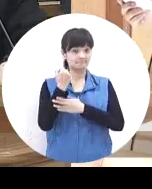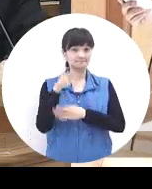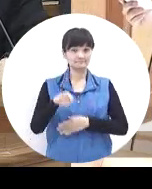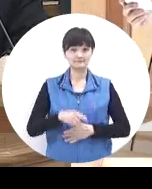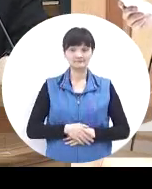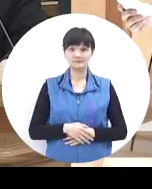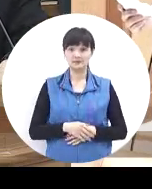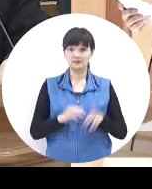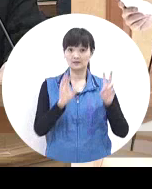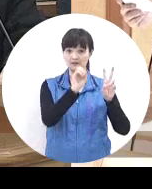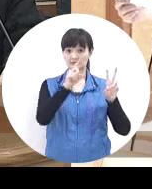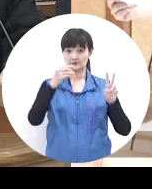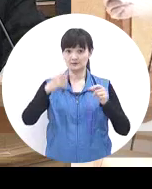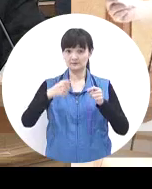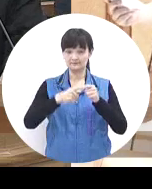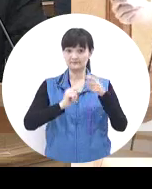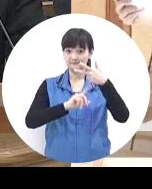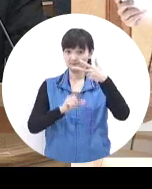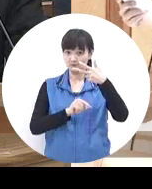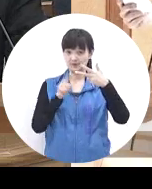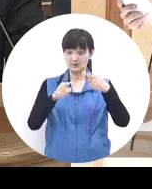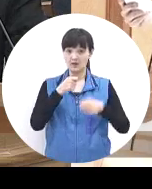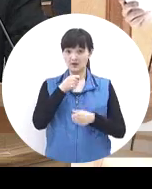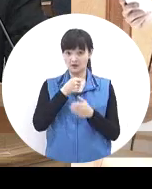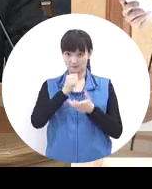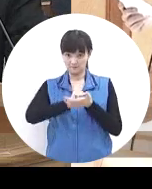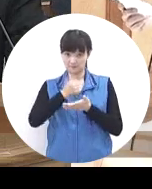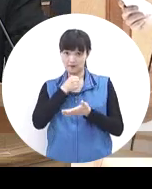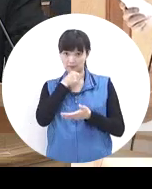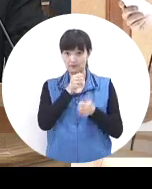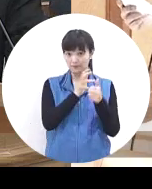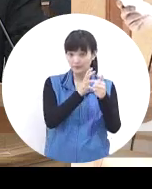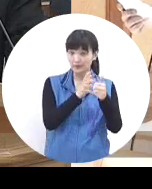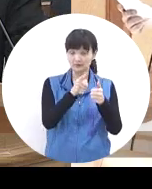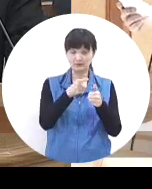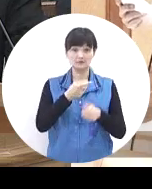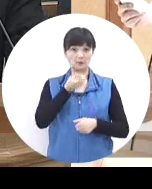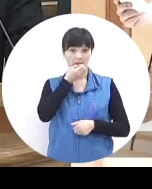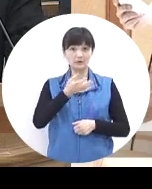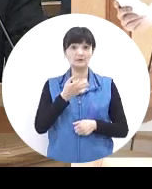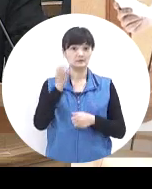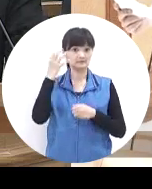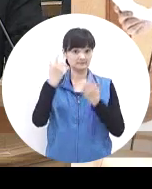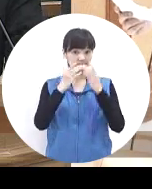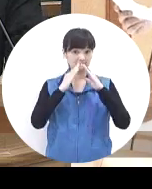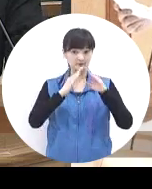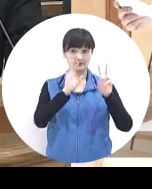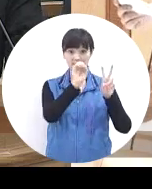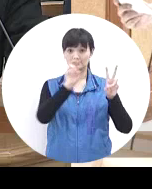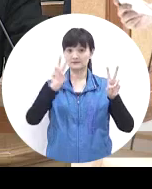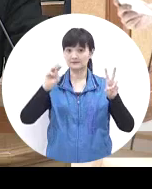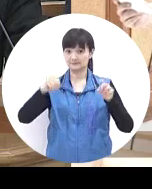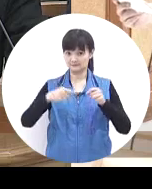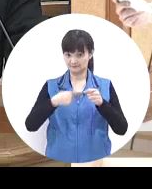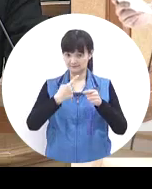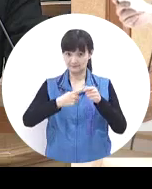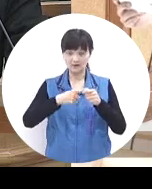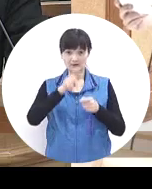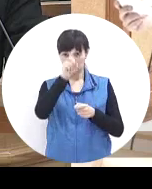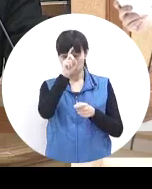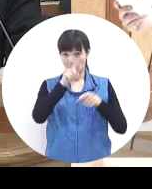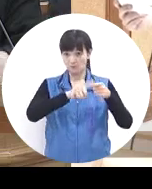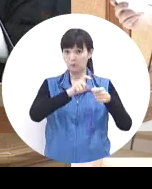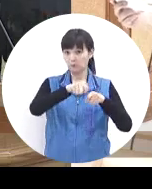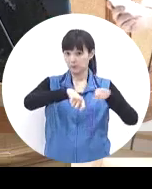在2019年7月，您在媒体专访的时候提出新北市2030的愿景城市，而且提出了六大